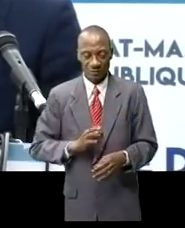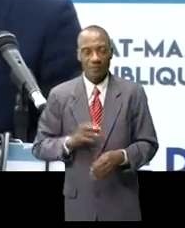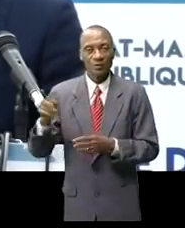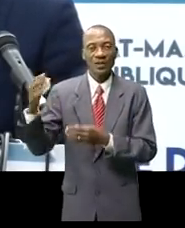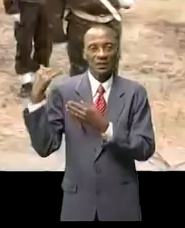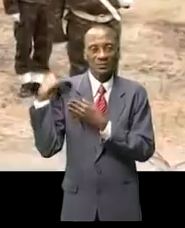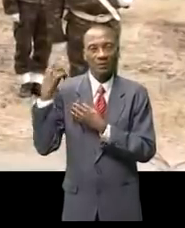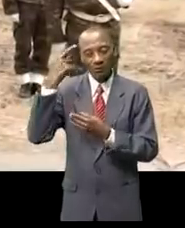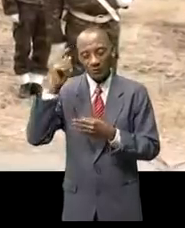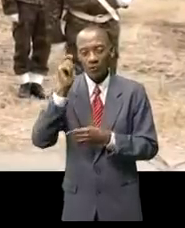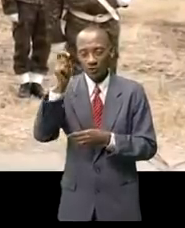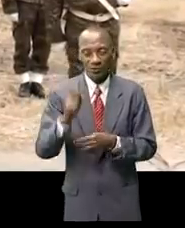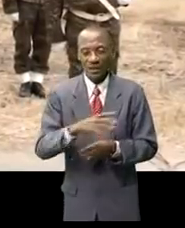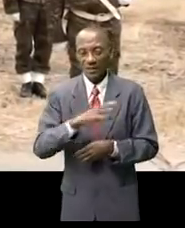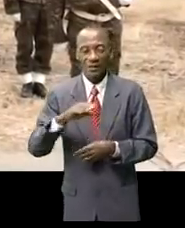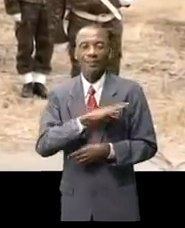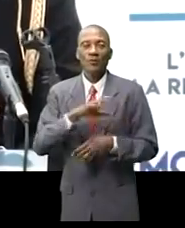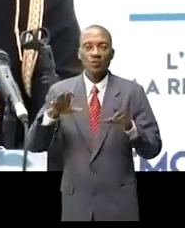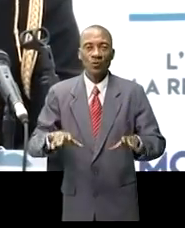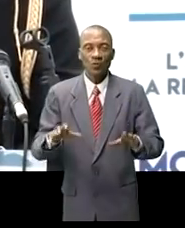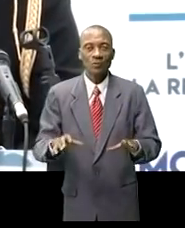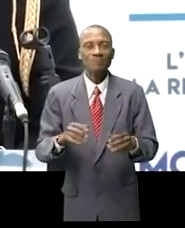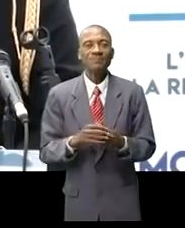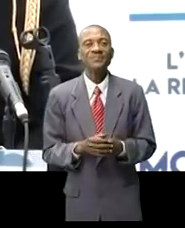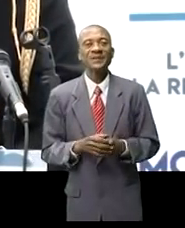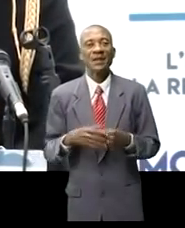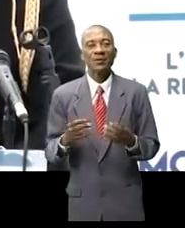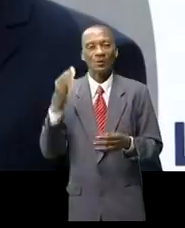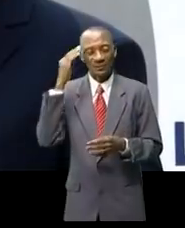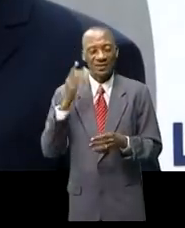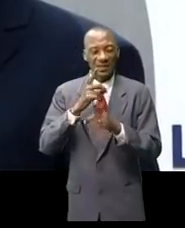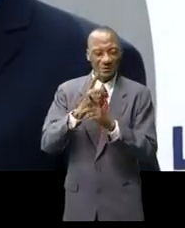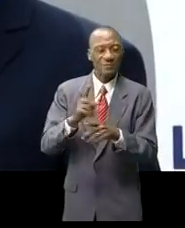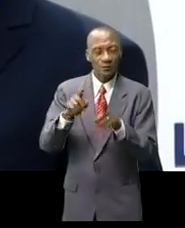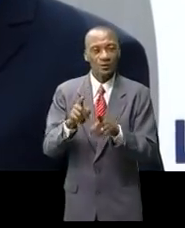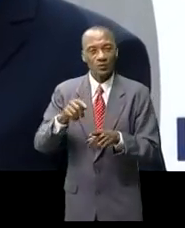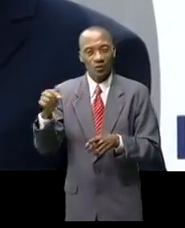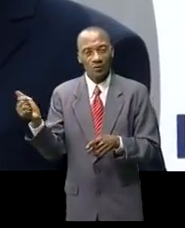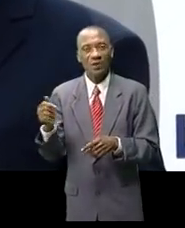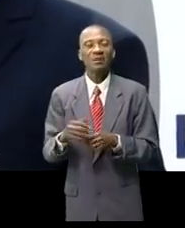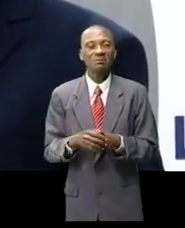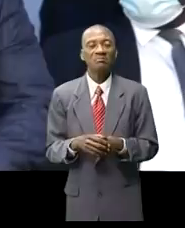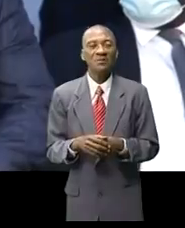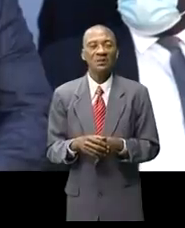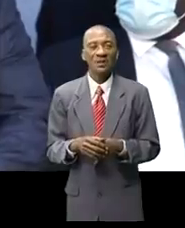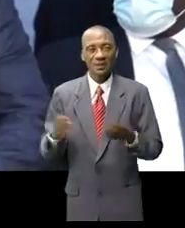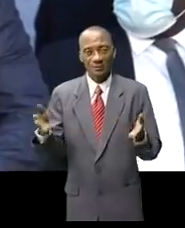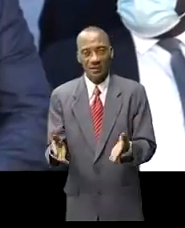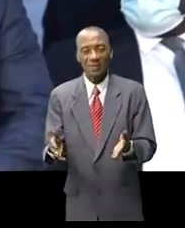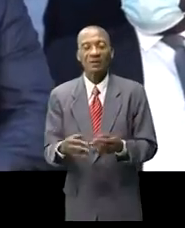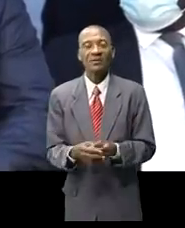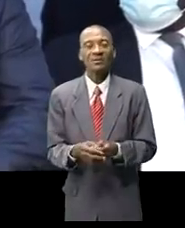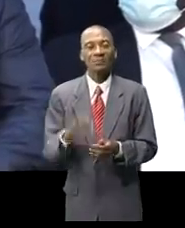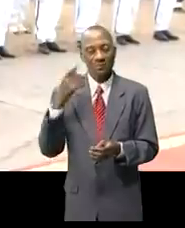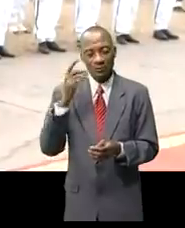congolaise. Le directeur général de l'école de guerre de Kinshasa ainsi que le ministre de la Défense ont fait part de leur satisfaction de voir dans les